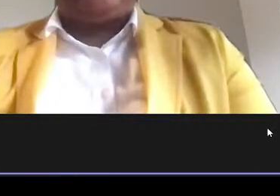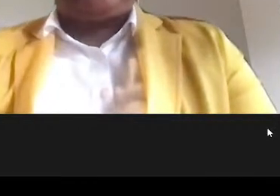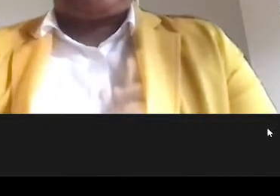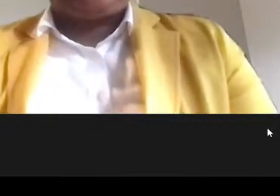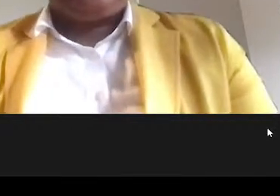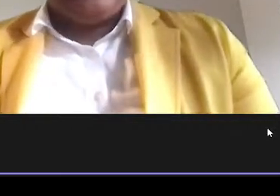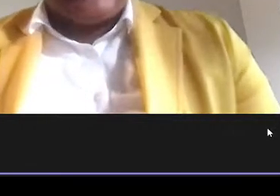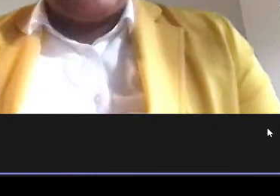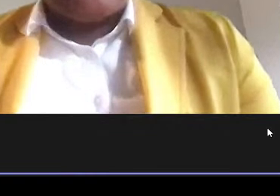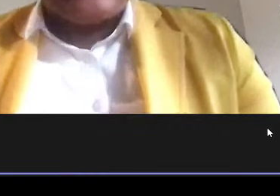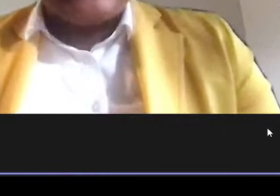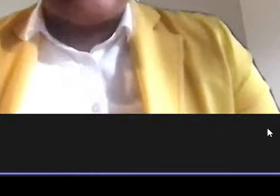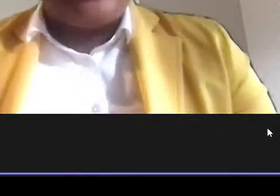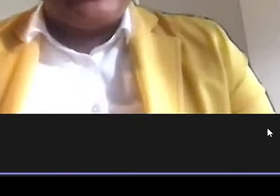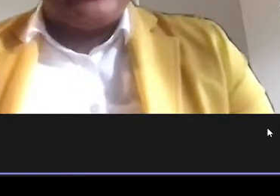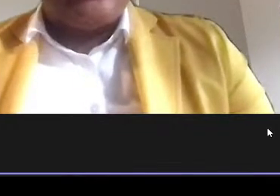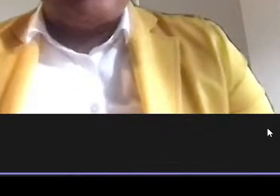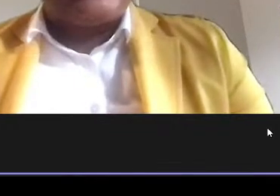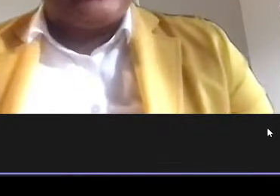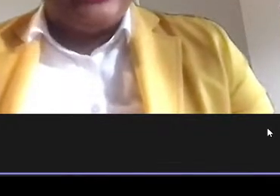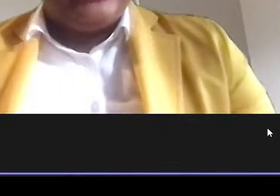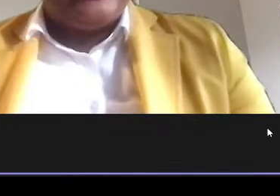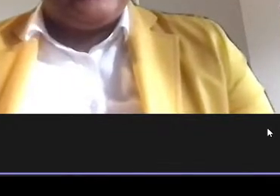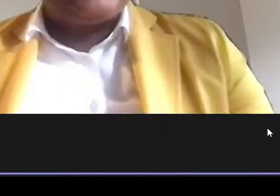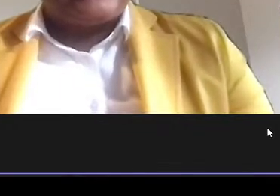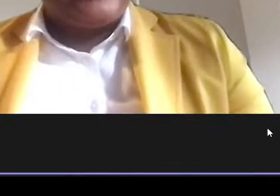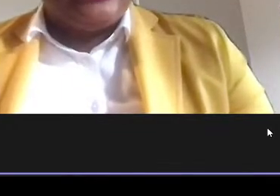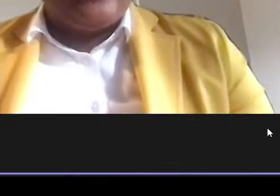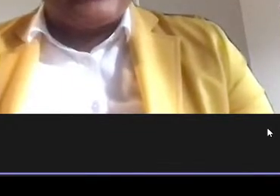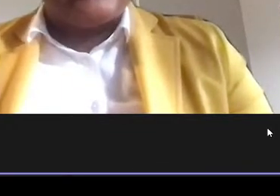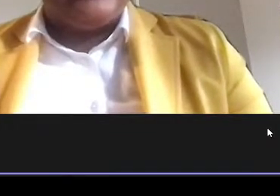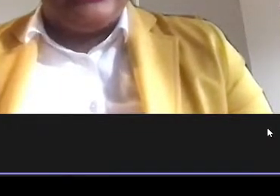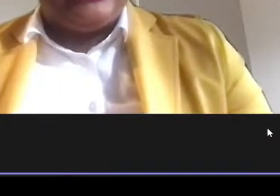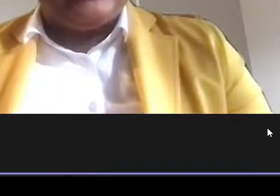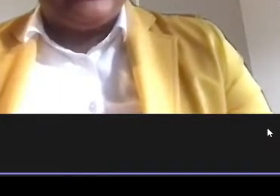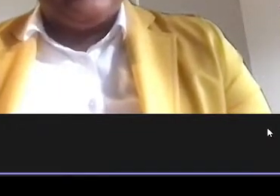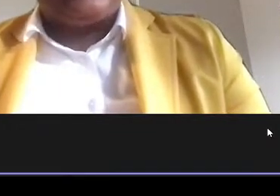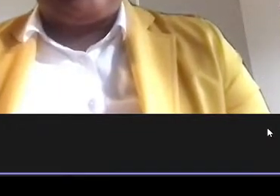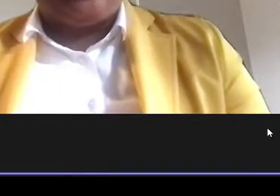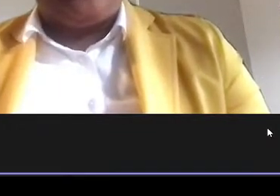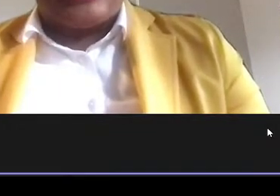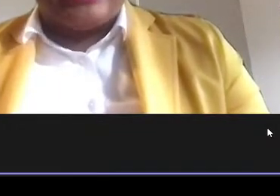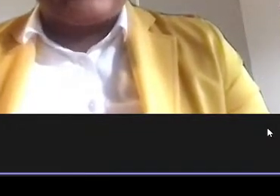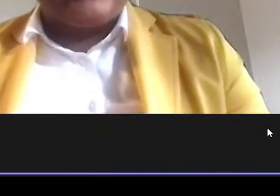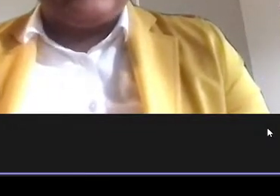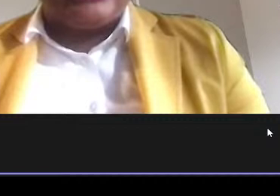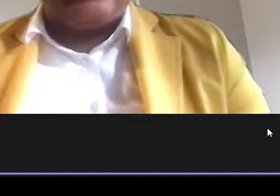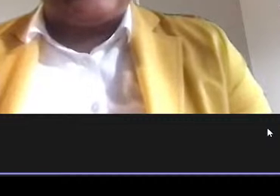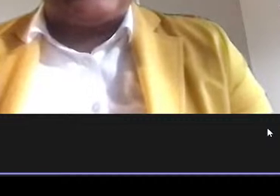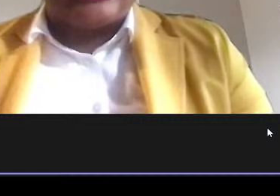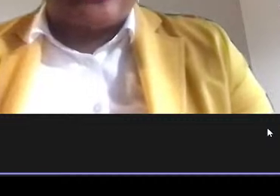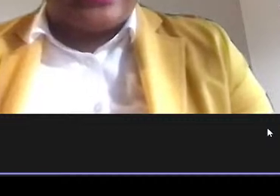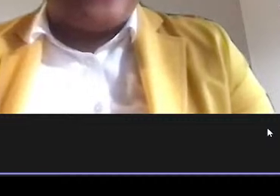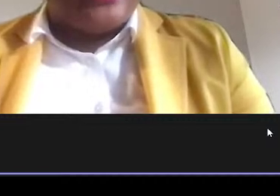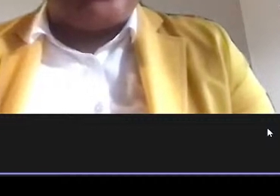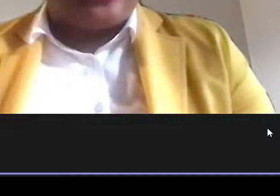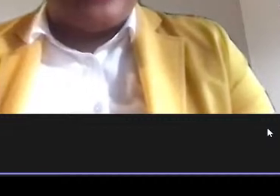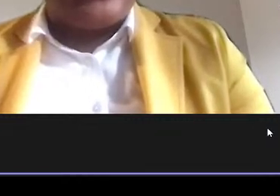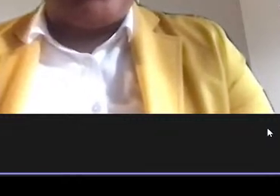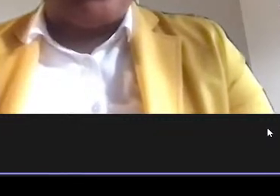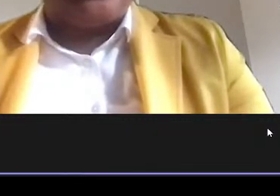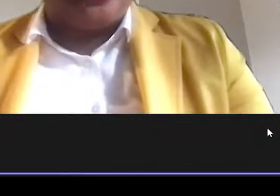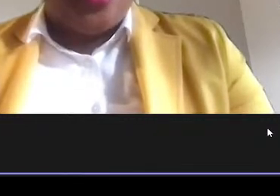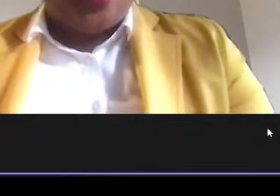yokulimala. Kanti futhi sibonile ukuthi izakhiwo eziningi zedolobhakazi iTheku zithathwe